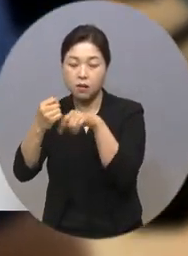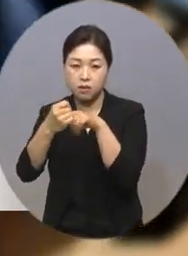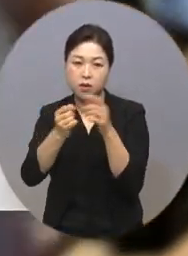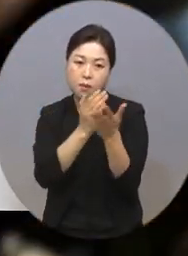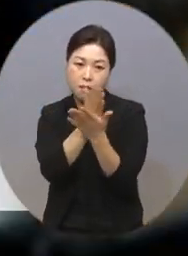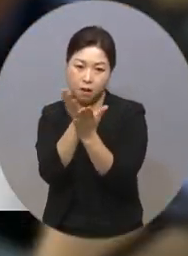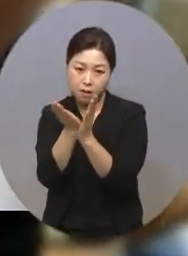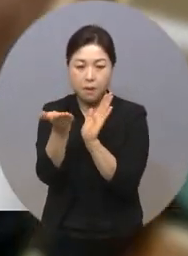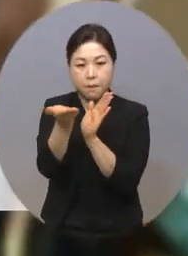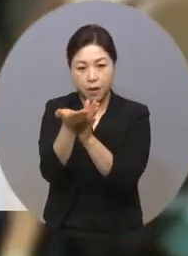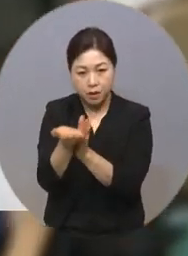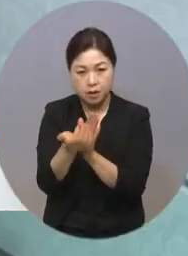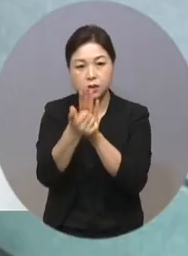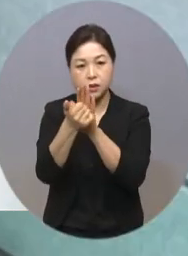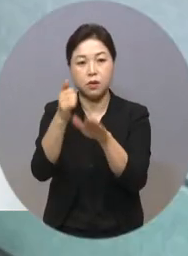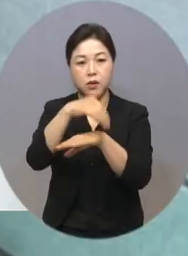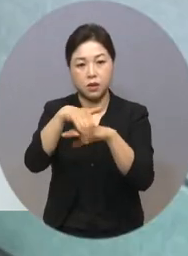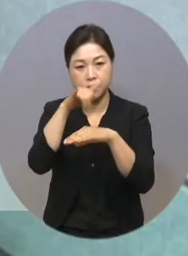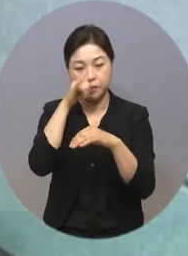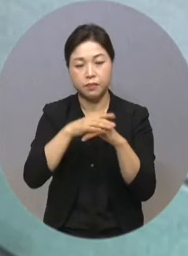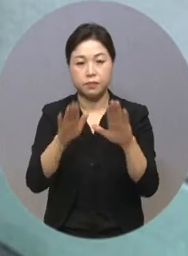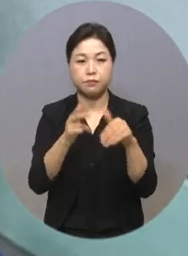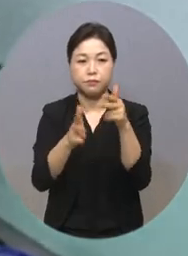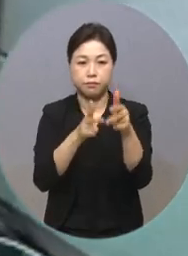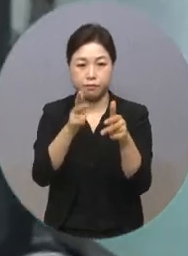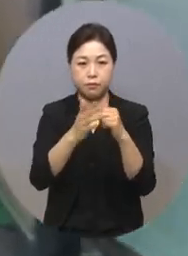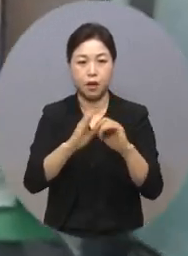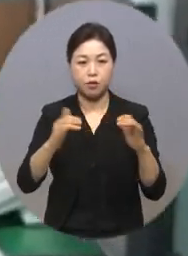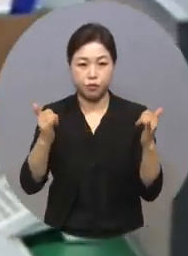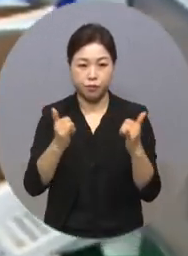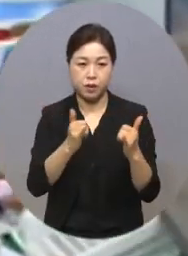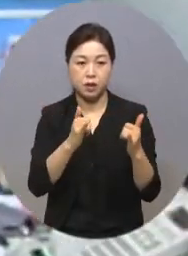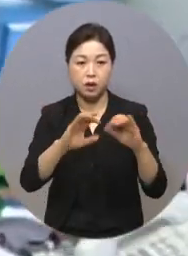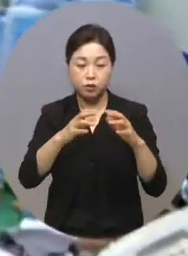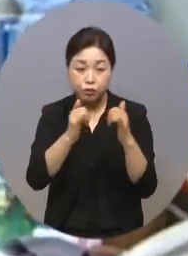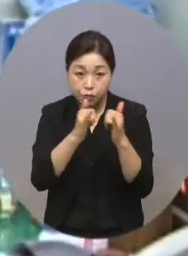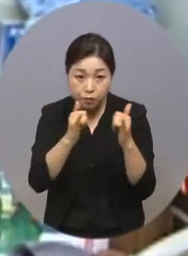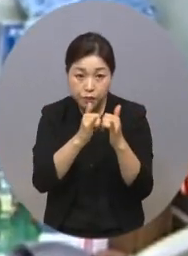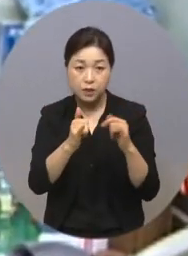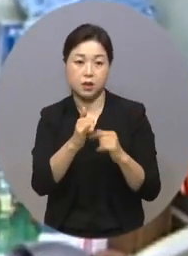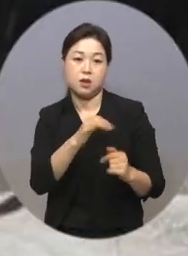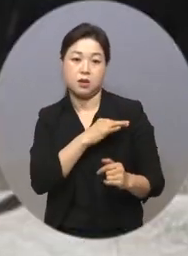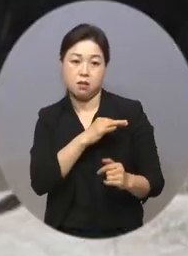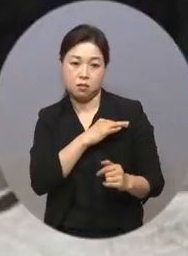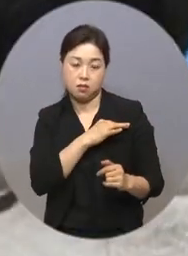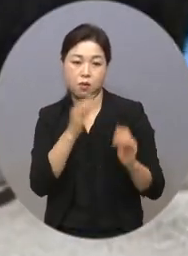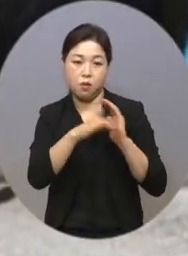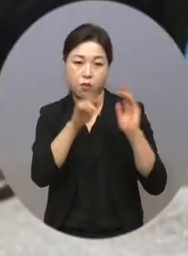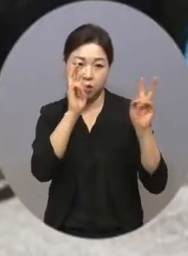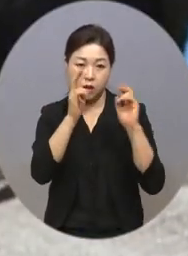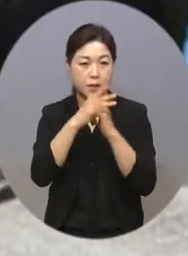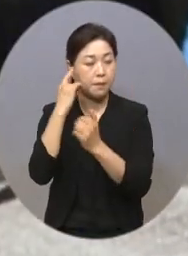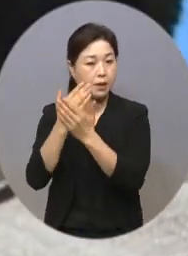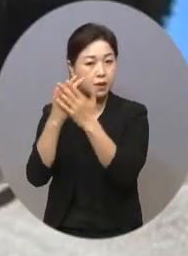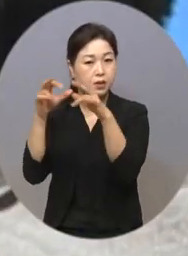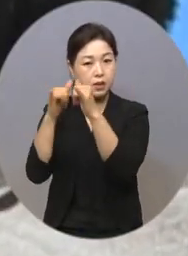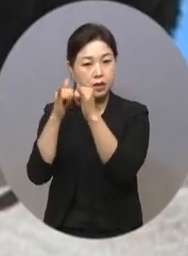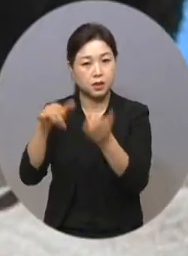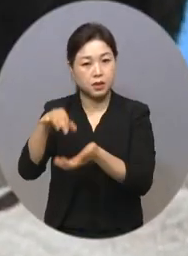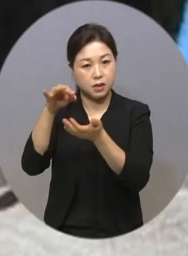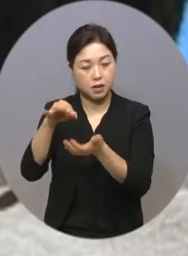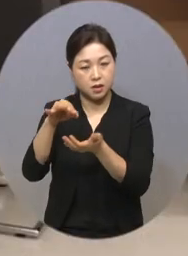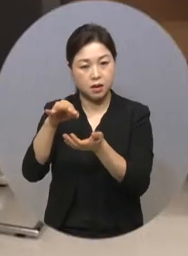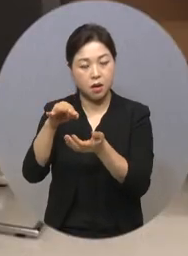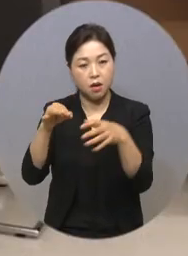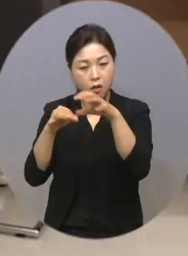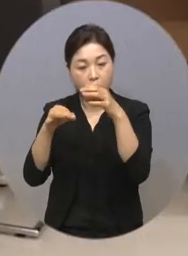펼칠 예정입니다 이번 사업에 대해 국민연금공단은 발달장애인의 재산을 안전하게 관리하고 지영